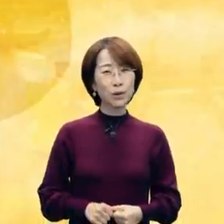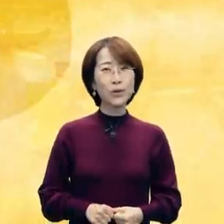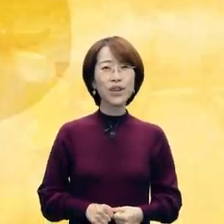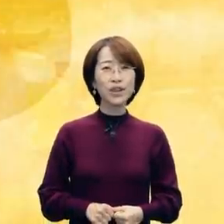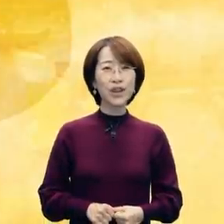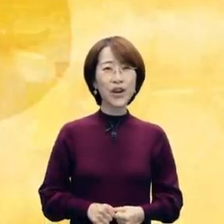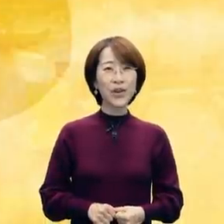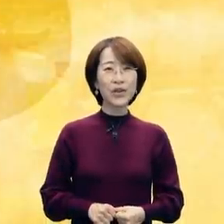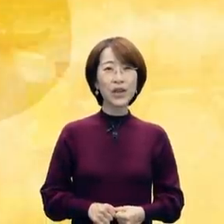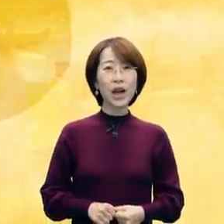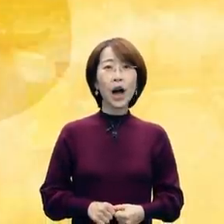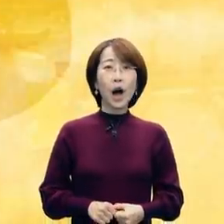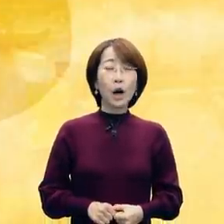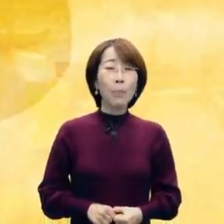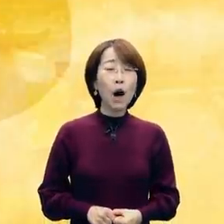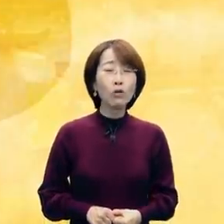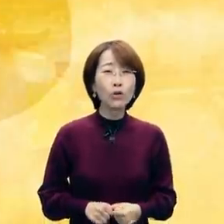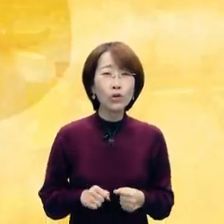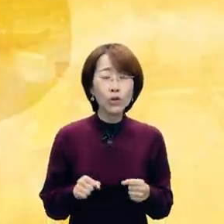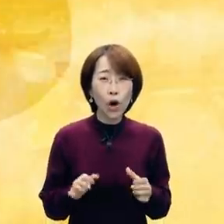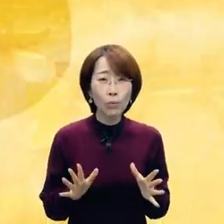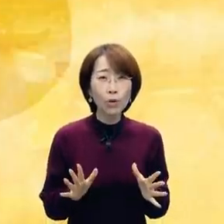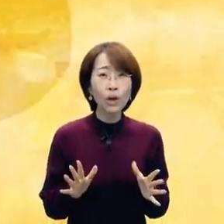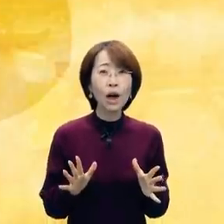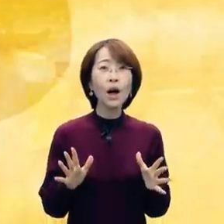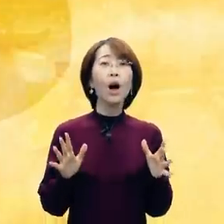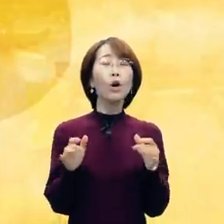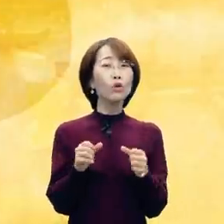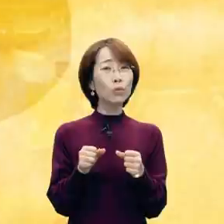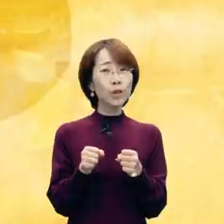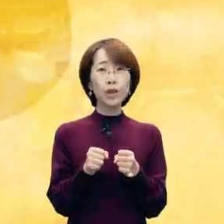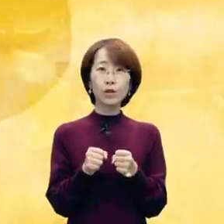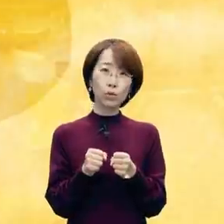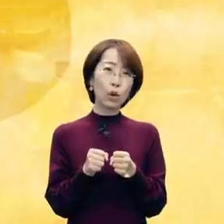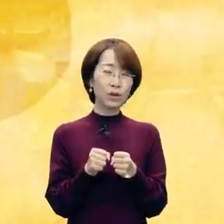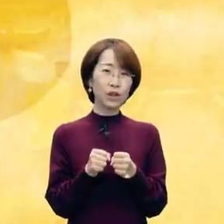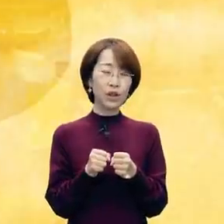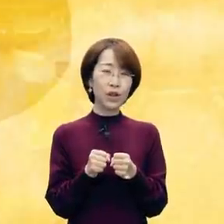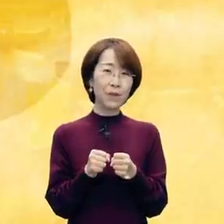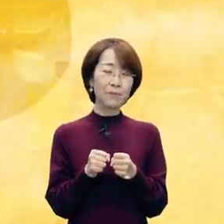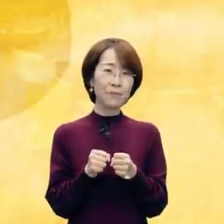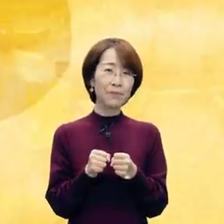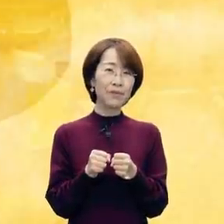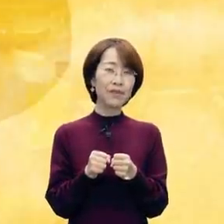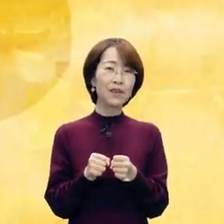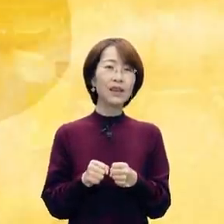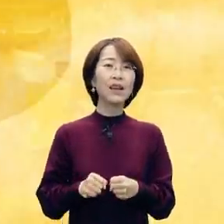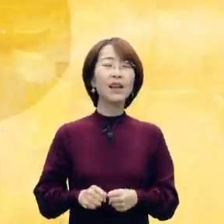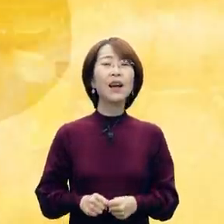예수님의 목소리였어요. 바울은 너무 놀라 움직일 수도 없었어요.